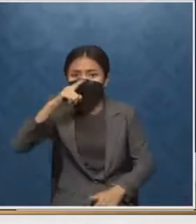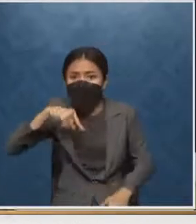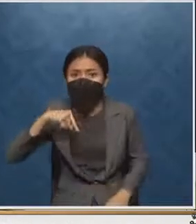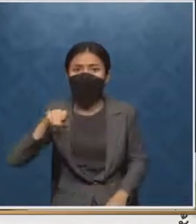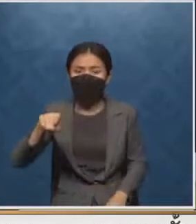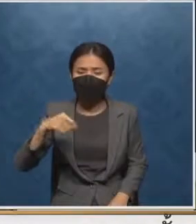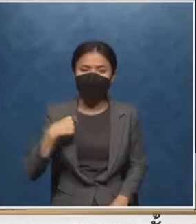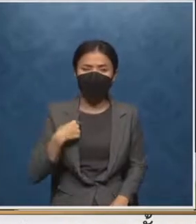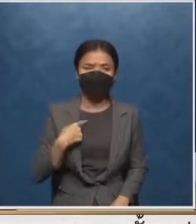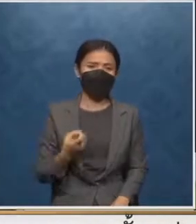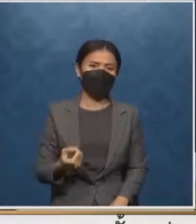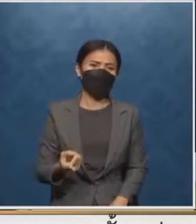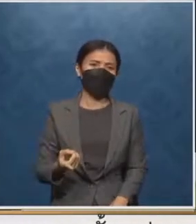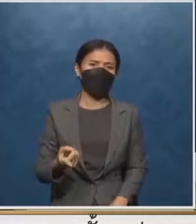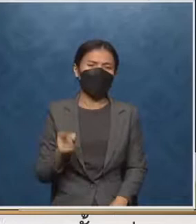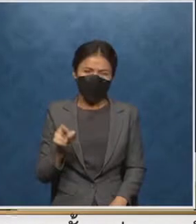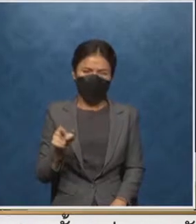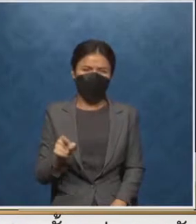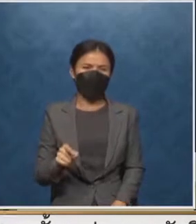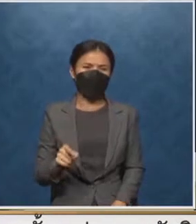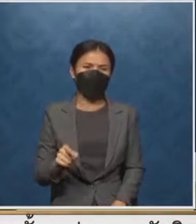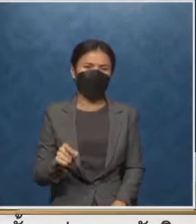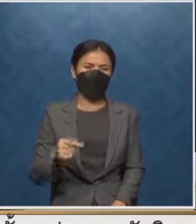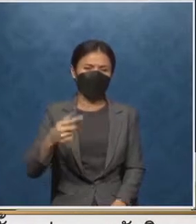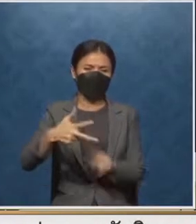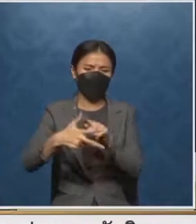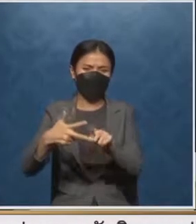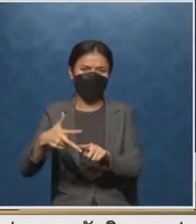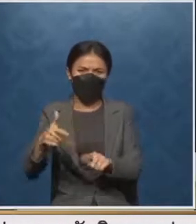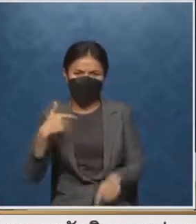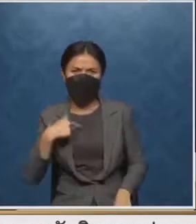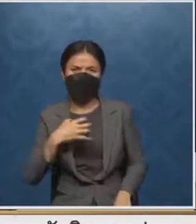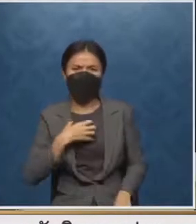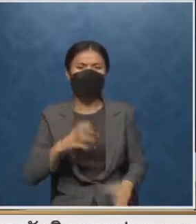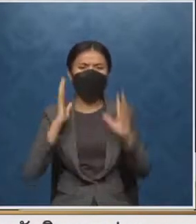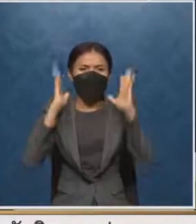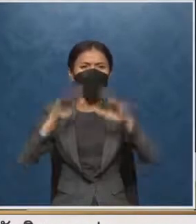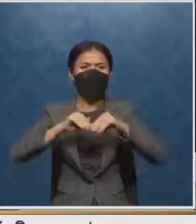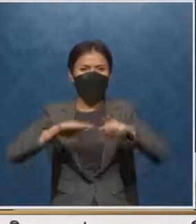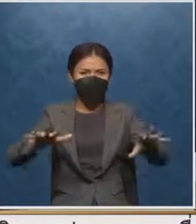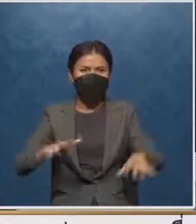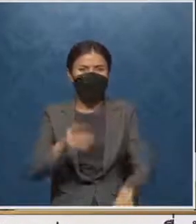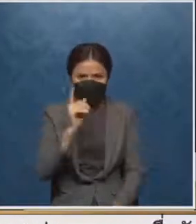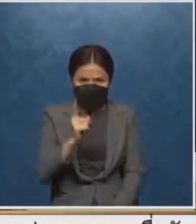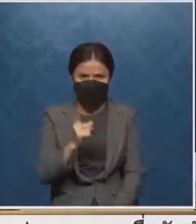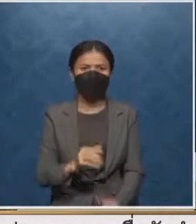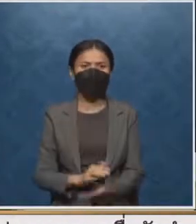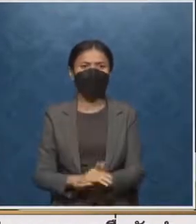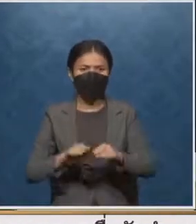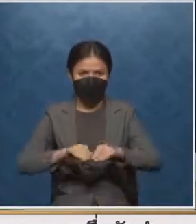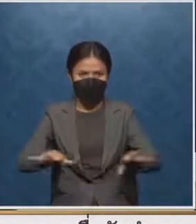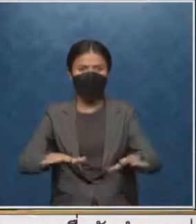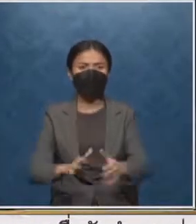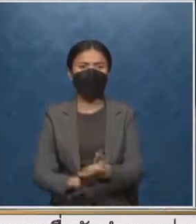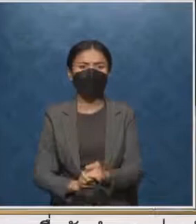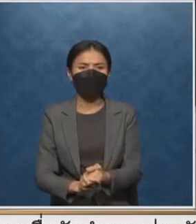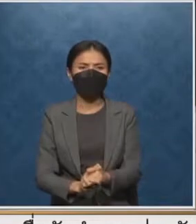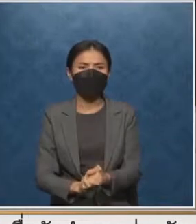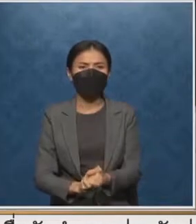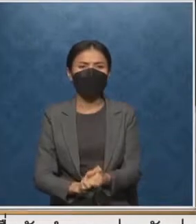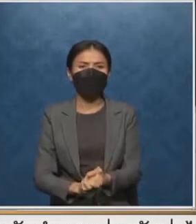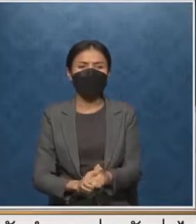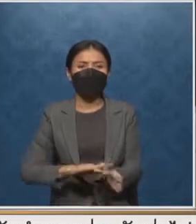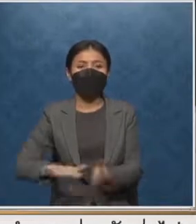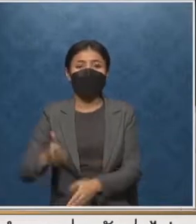ไพรนะครับสองเรื่องนี้ครับก็กราบเรียนท่านประธานด้วยความเคารพครับ ครับขอบคุณนะครับต่อไปคุณหมอบัญญั